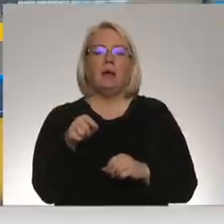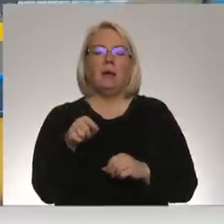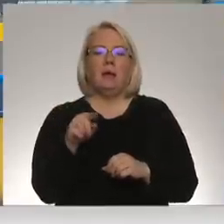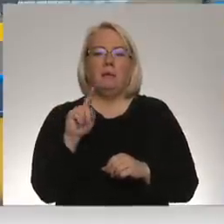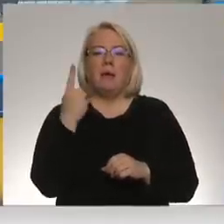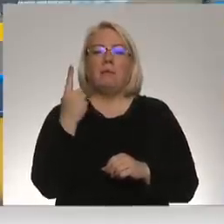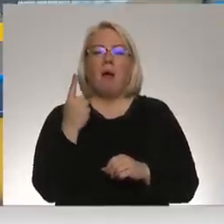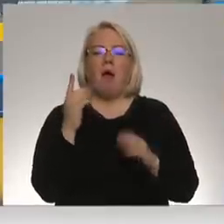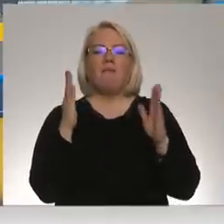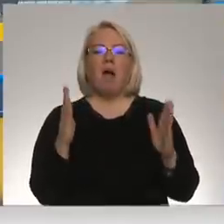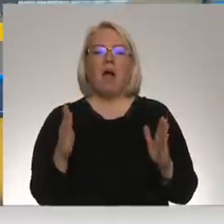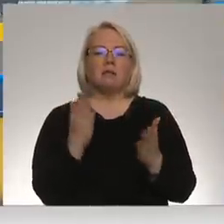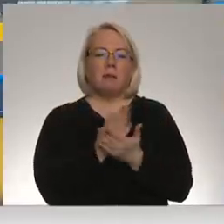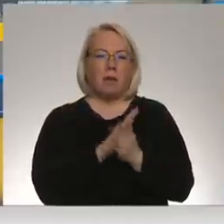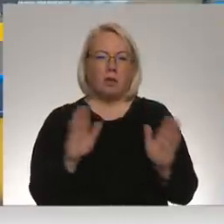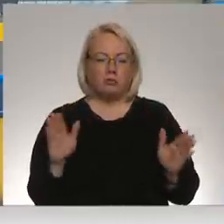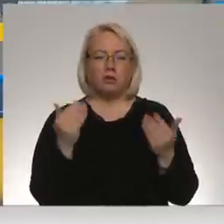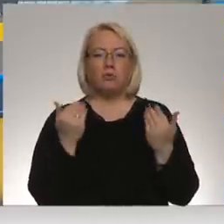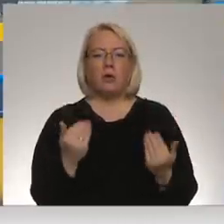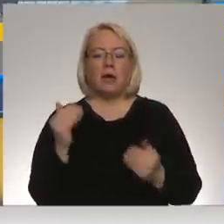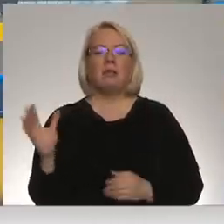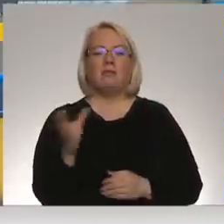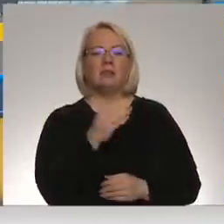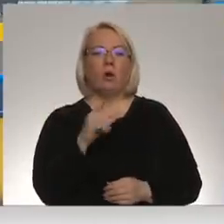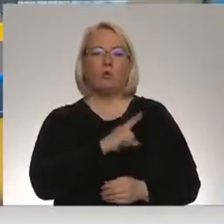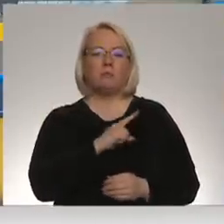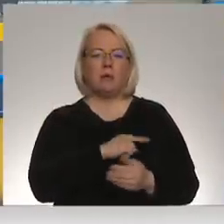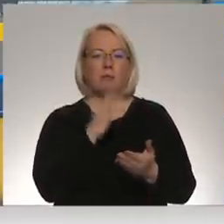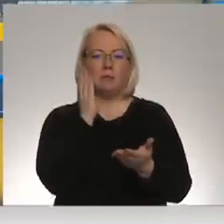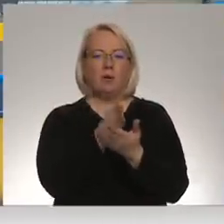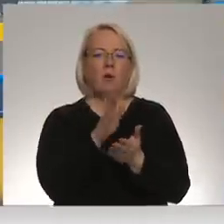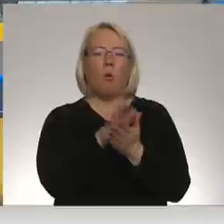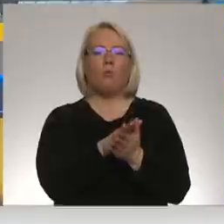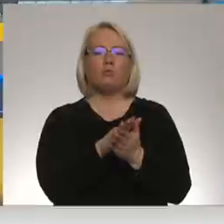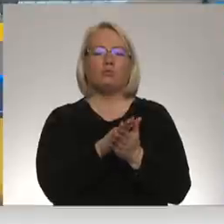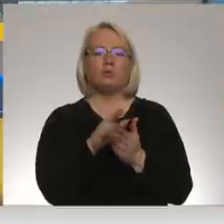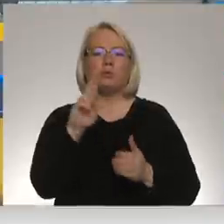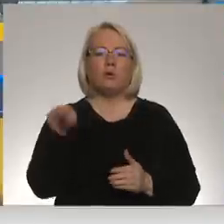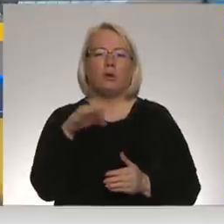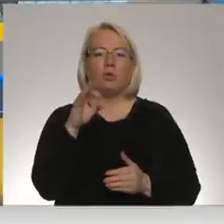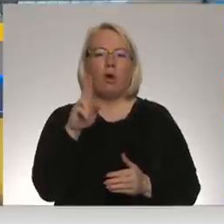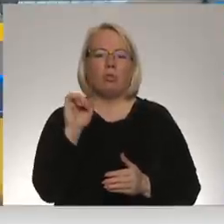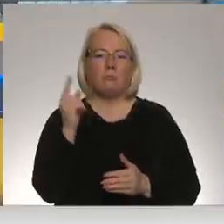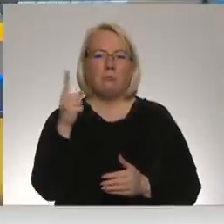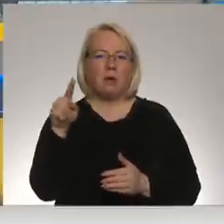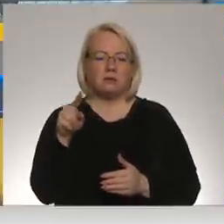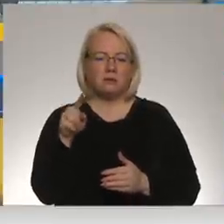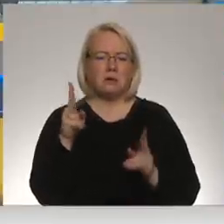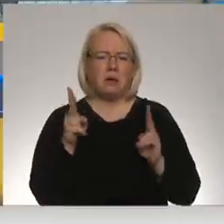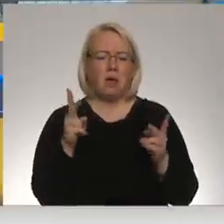pēdiņās, pirmā fāze ir noslēgusies, un tagad visu uzmanību tiks pievērsta Donbasam. Kā mēs varam tulkot šādu paziņojumu?